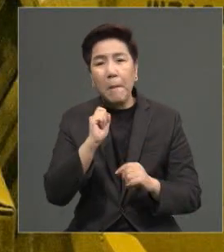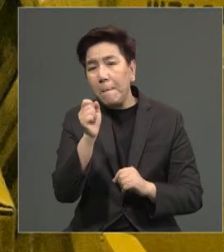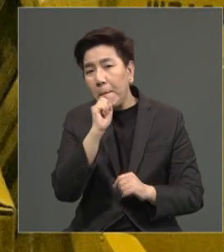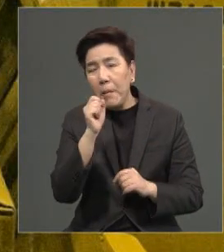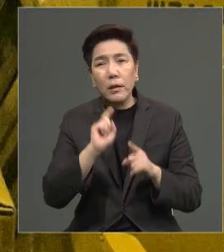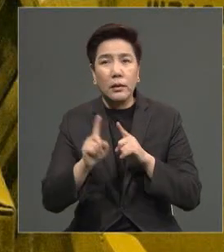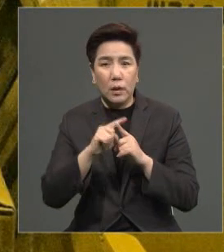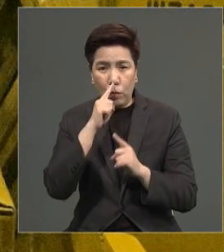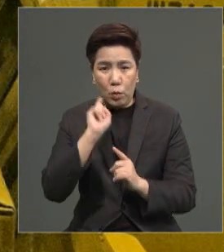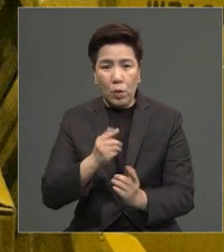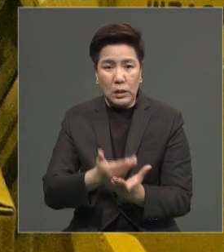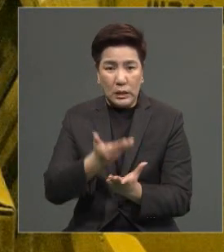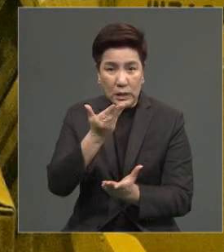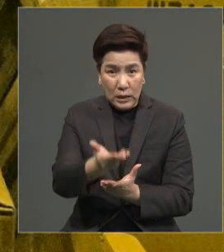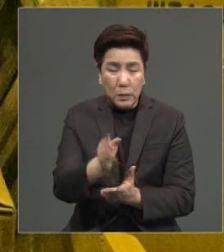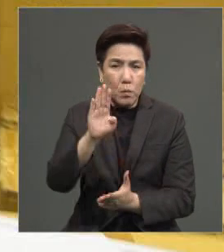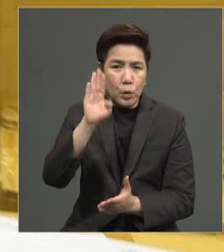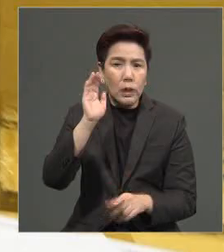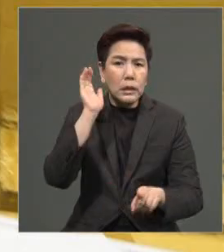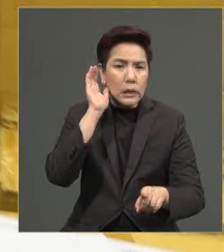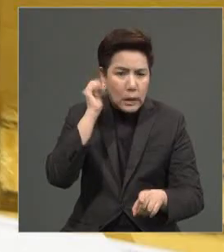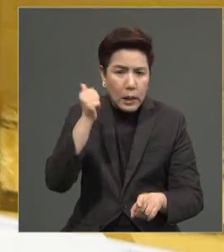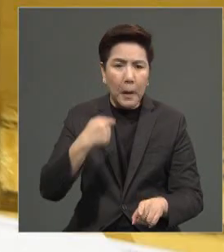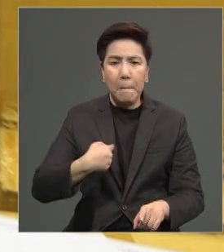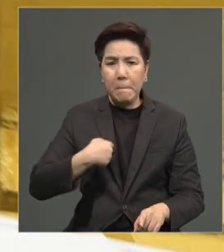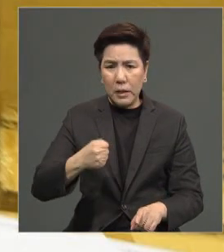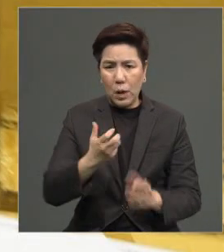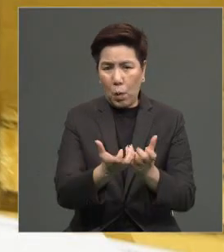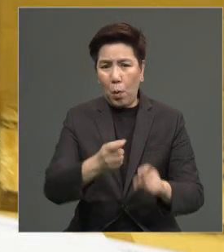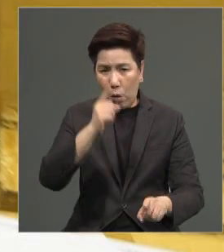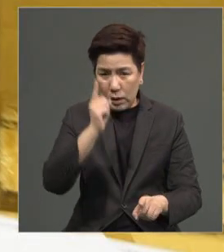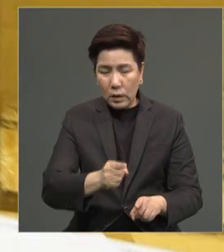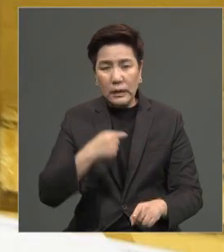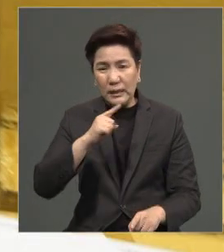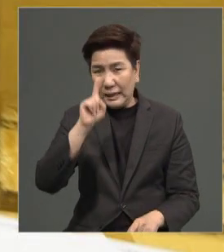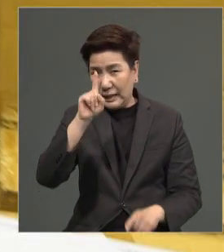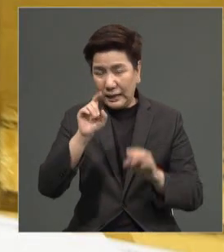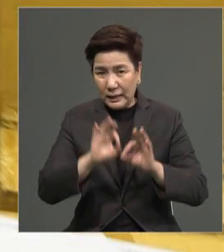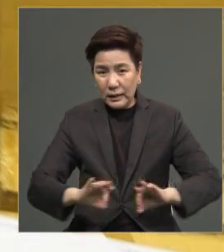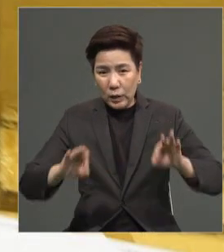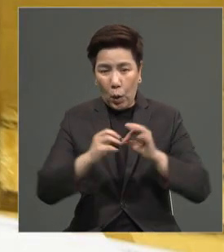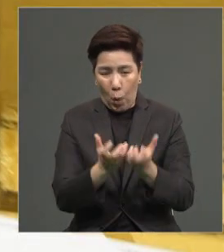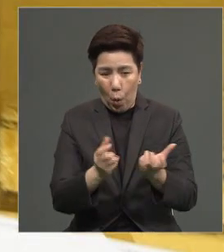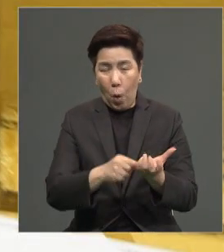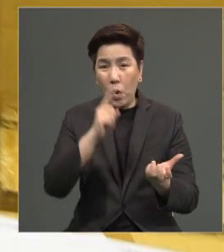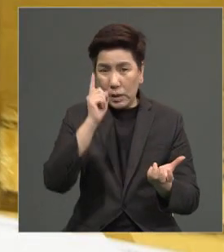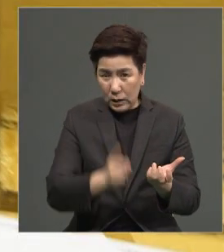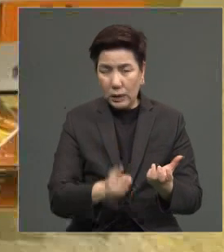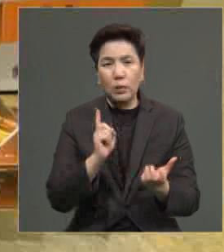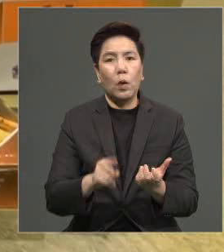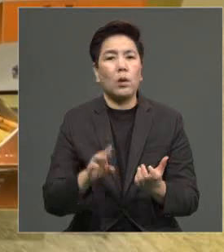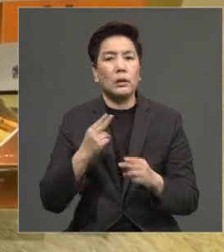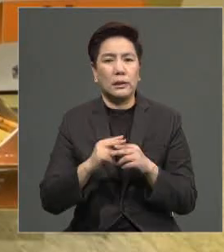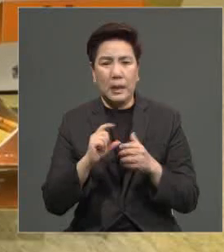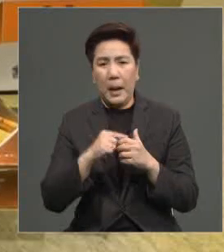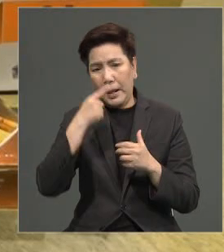ๆเหล่านี้เนี่ยควรจะต้องซื้อจากแหล่งที่น่าเชื่อถือและควรจะต้องมั่นใจว่าเป็นของแท้อย่างนึงเลยก็คือของแท้จะต้องมี